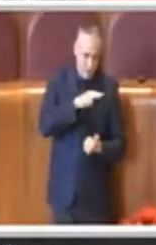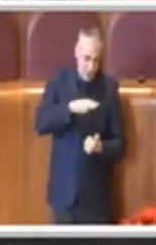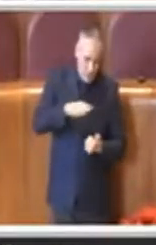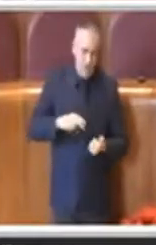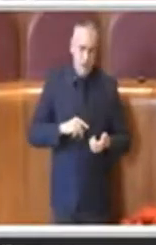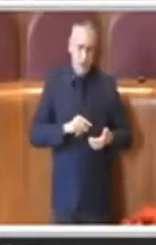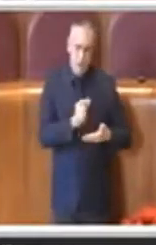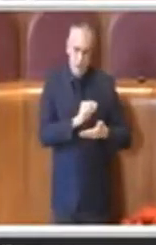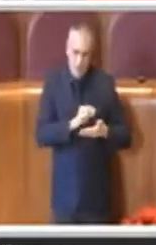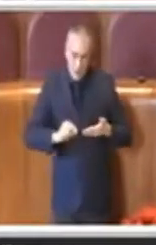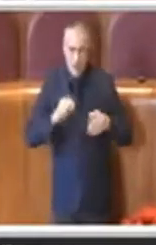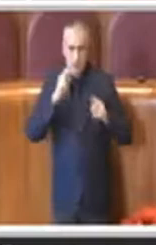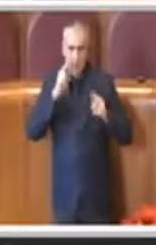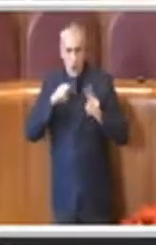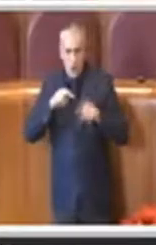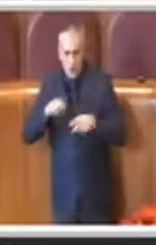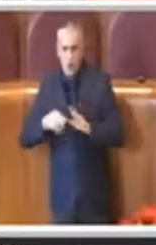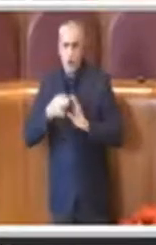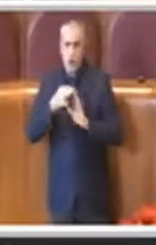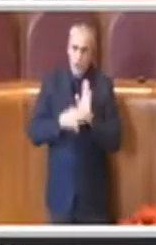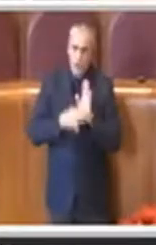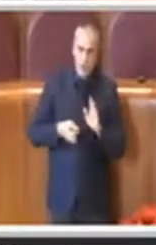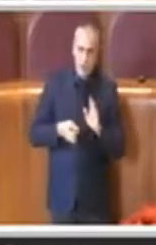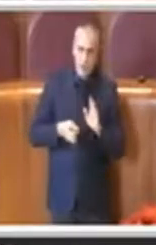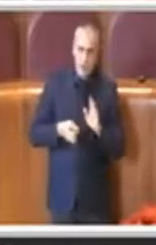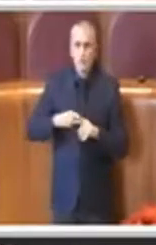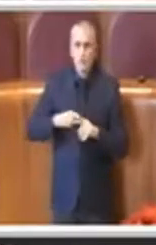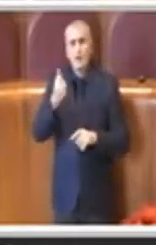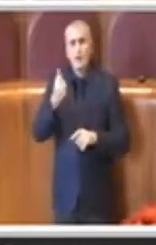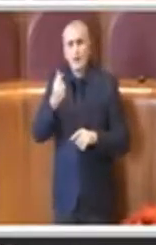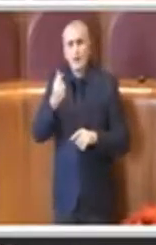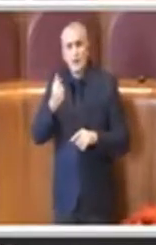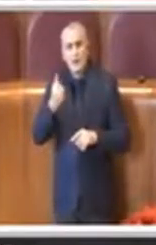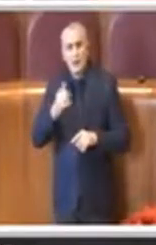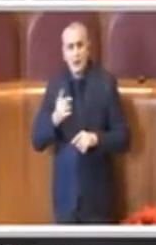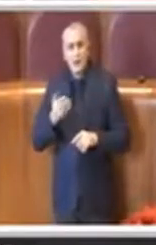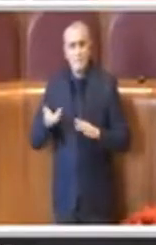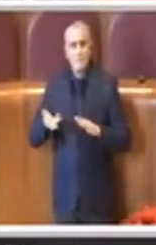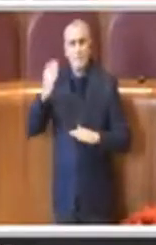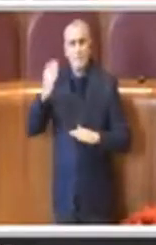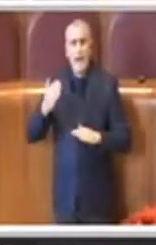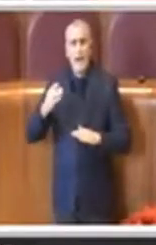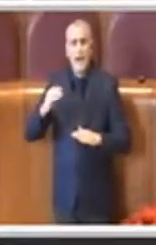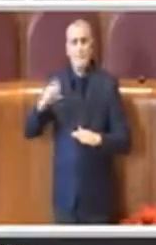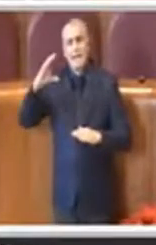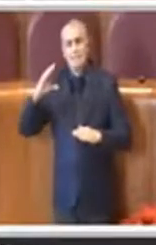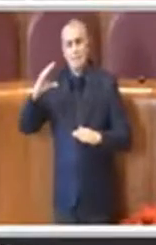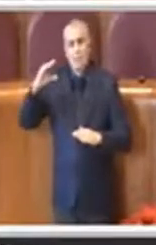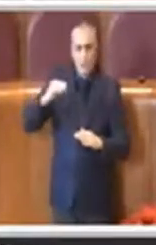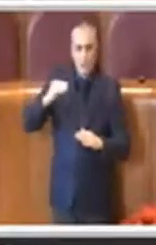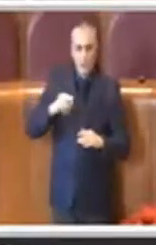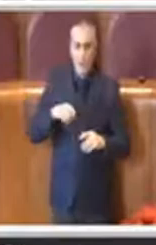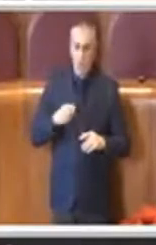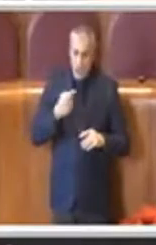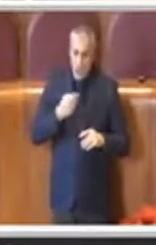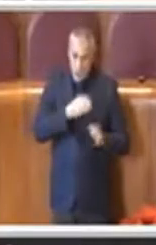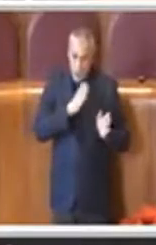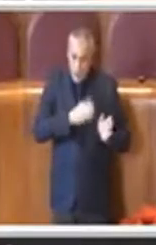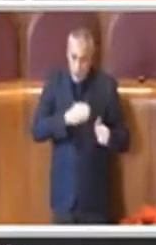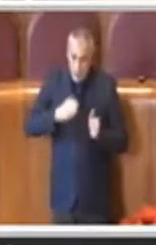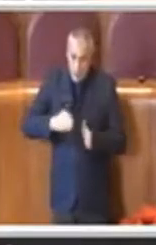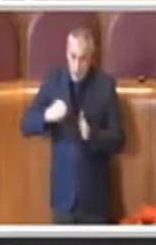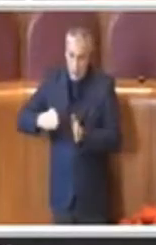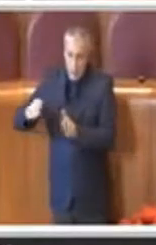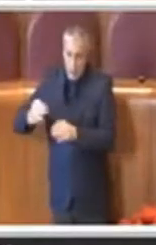trascrizioni, verifiche dei requisiti, ricalcolo dei prezzi massimi di cessione, che sicuramente non sono dei passaggi semplici.